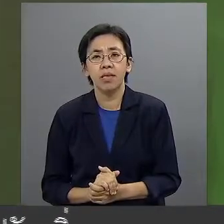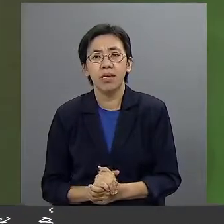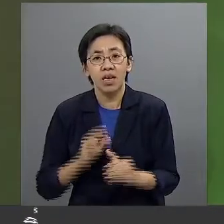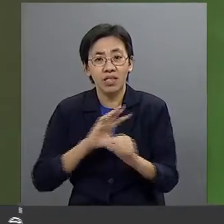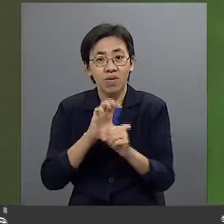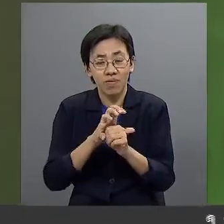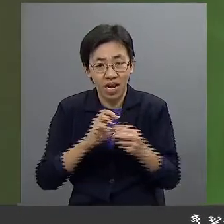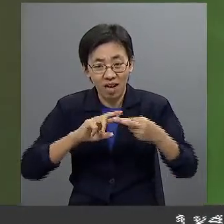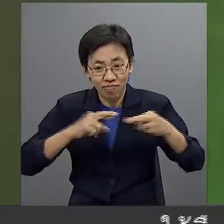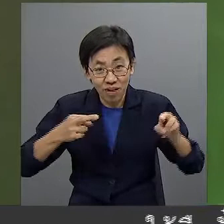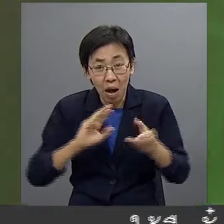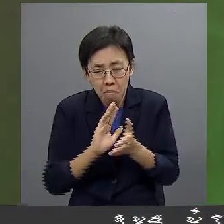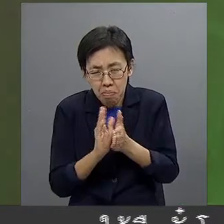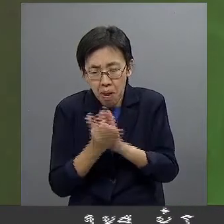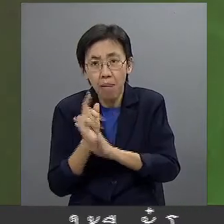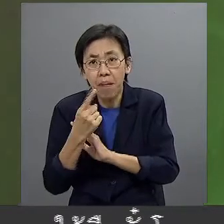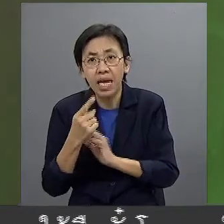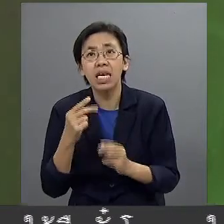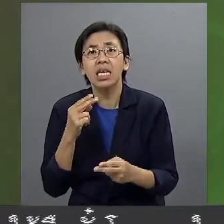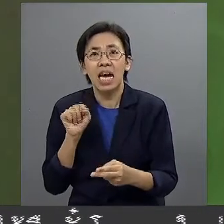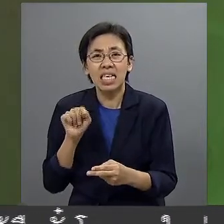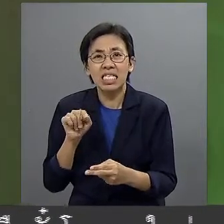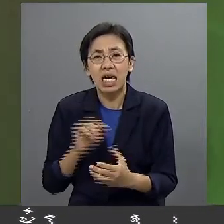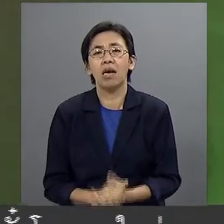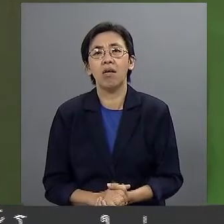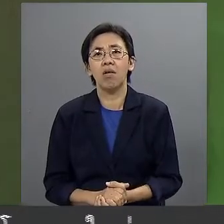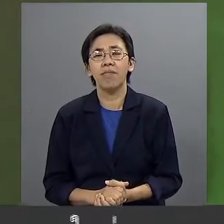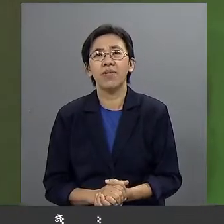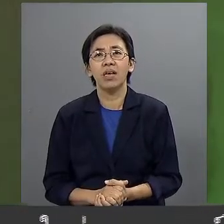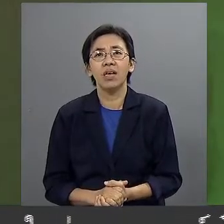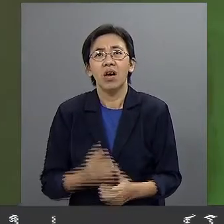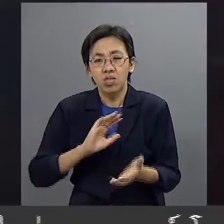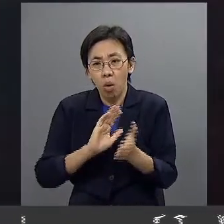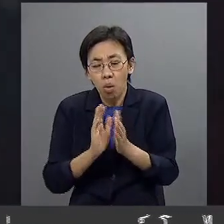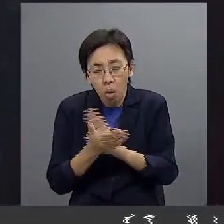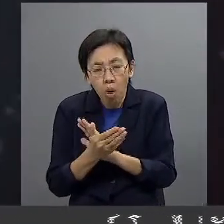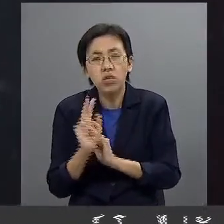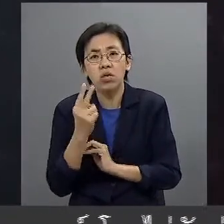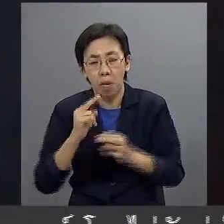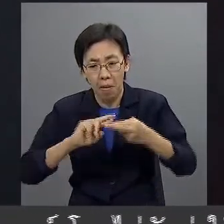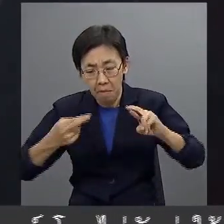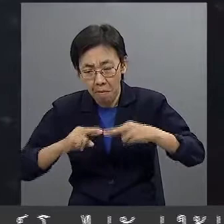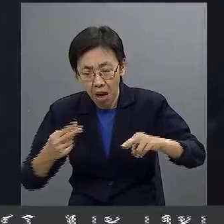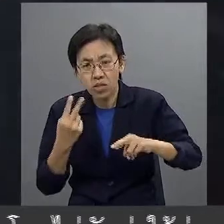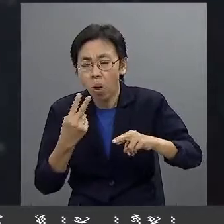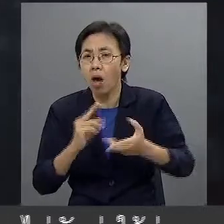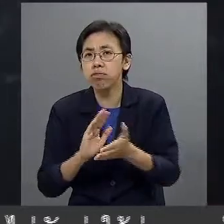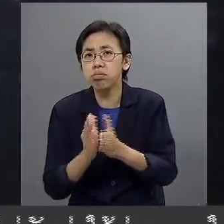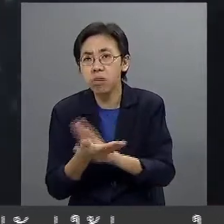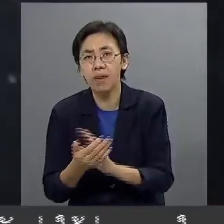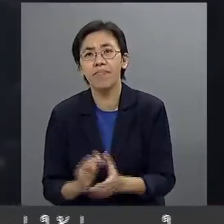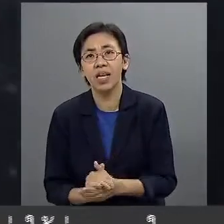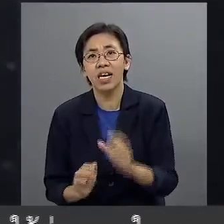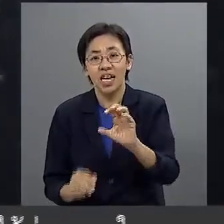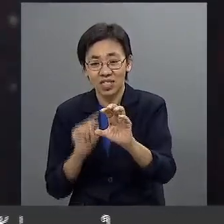ในอินเดียที่เรียกว่า Doubleอยู่แทนหรือว่าการกลายพันธุ์คู่ค่ะเป็นการจะหลายพันในตำแหน่งที่ไม่เคยพบ